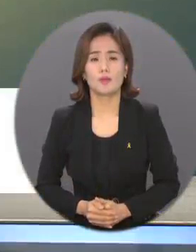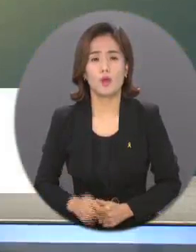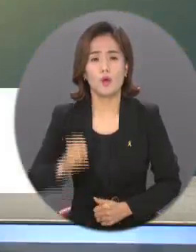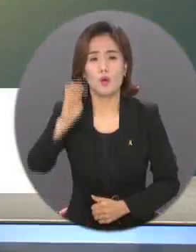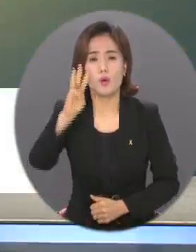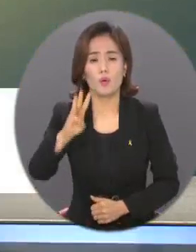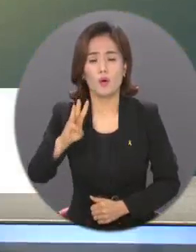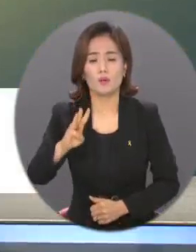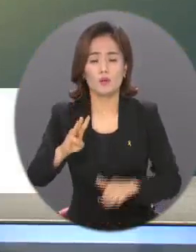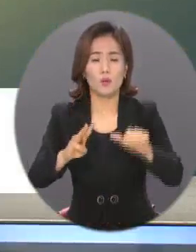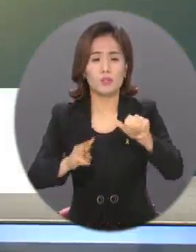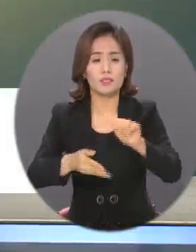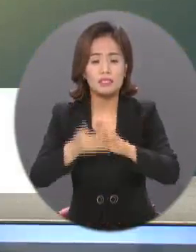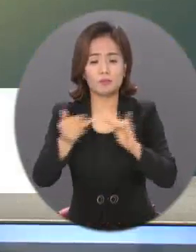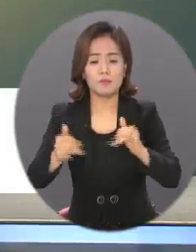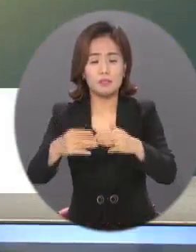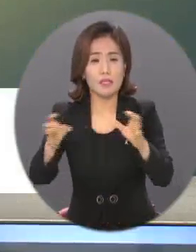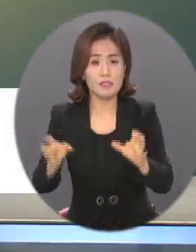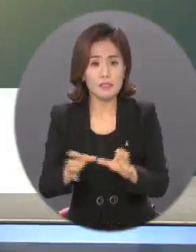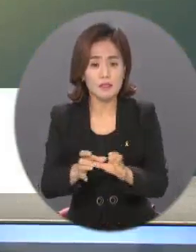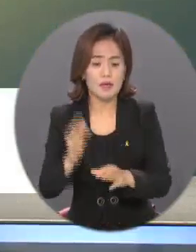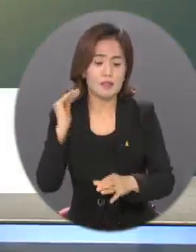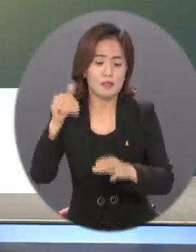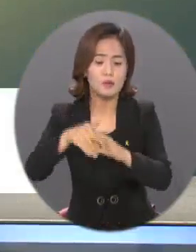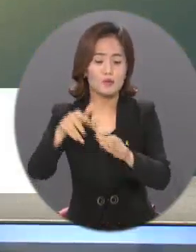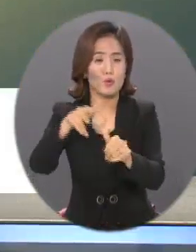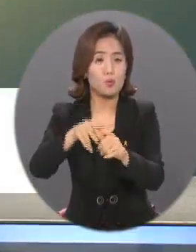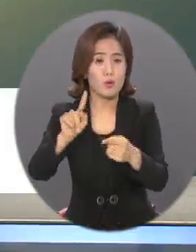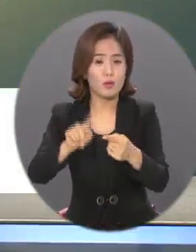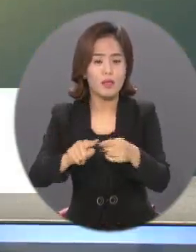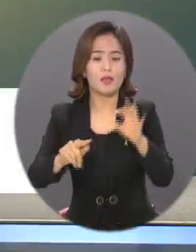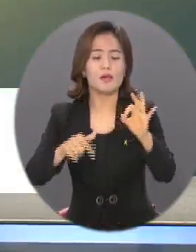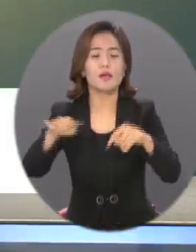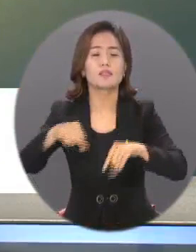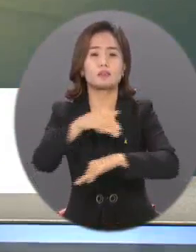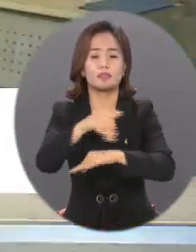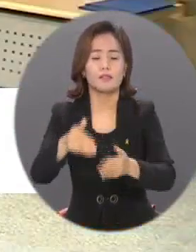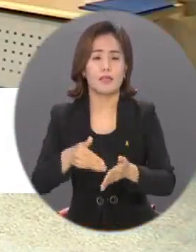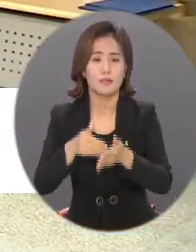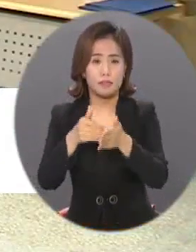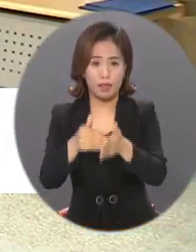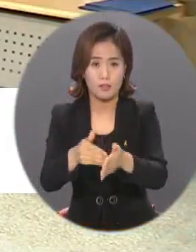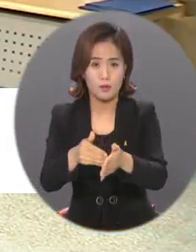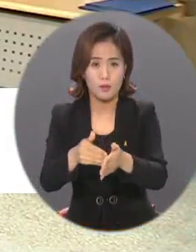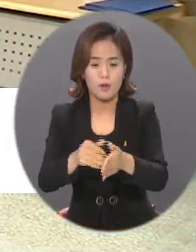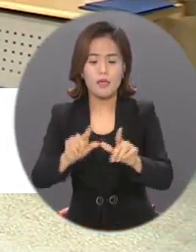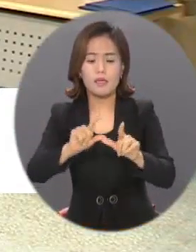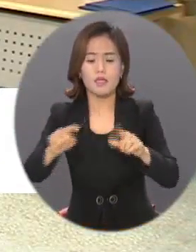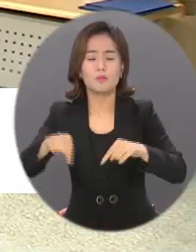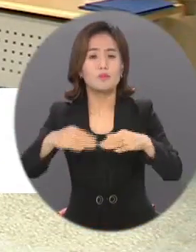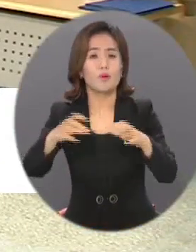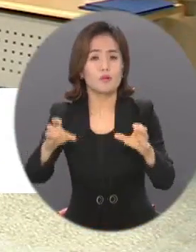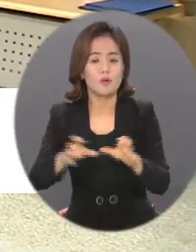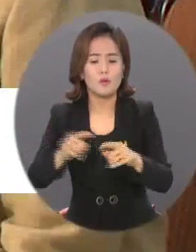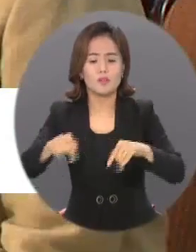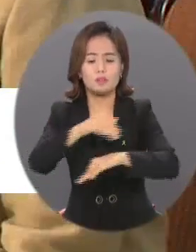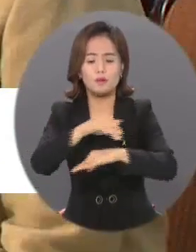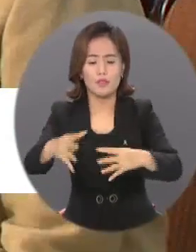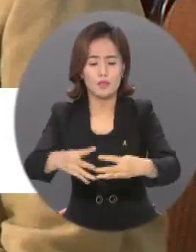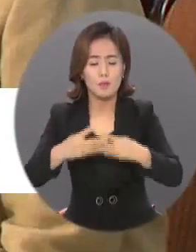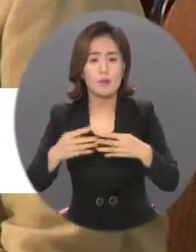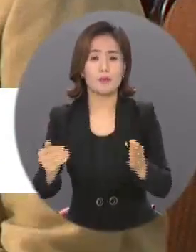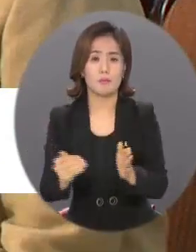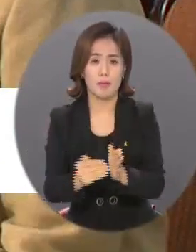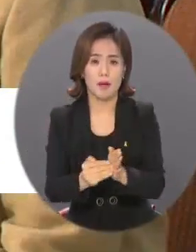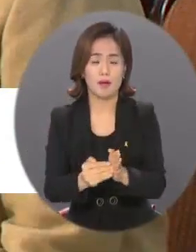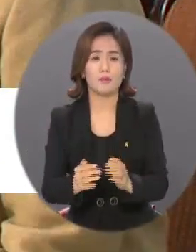광주 50여 개 시민사회단체가 대선 후보자들에게 10가지 정책을 제안하고 일부 정당과 정책 협약을